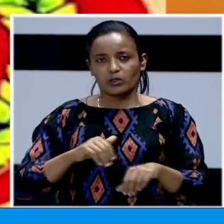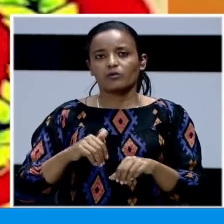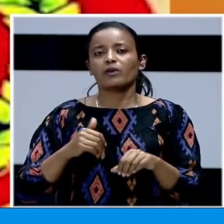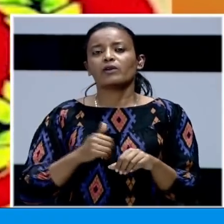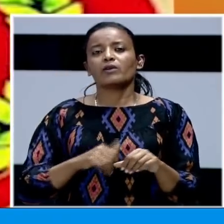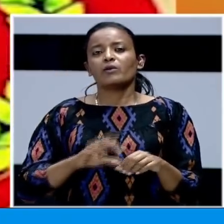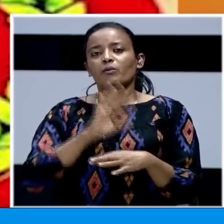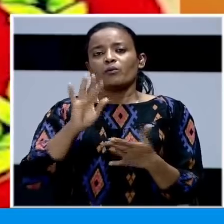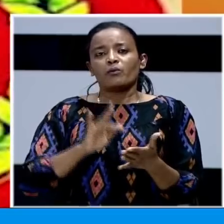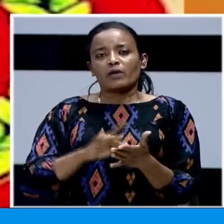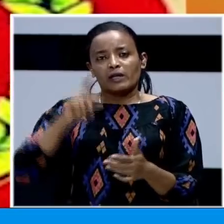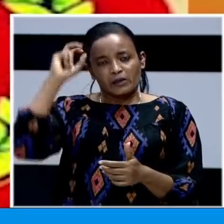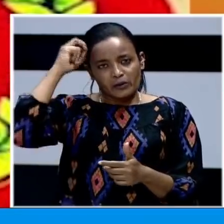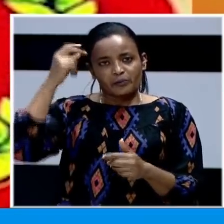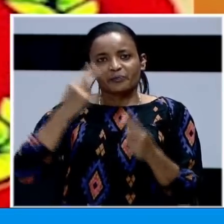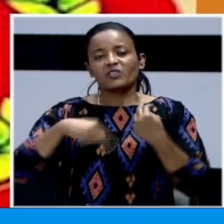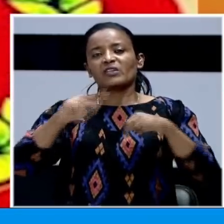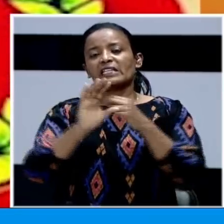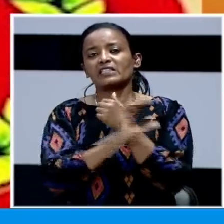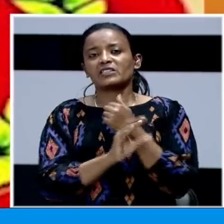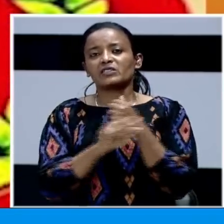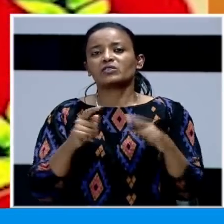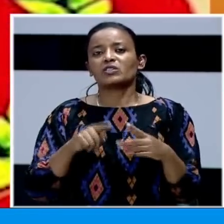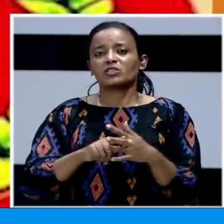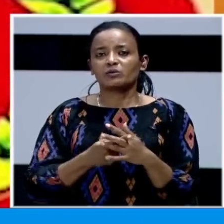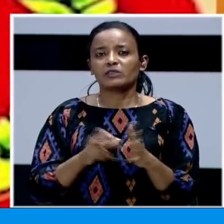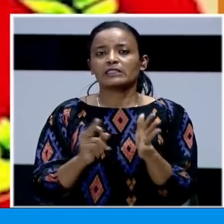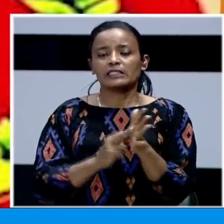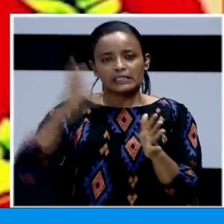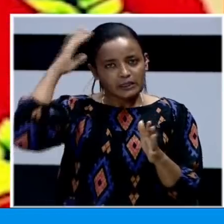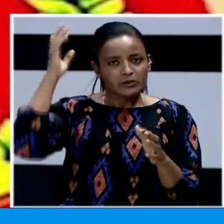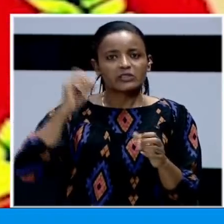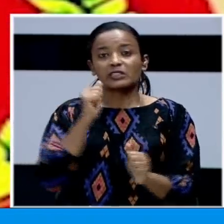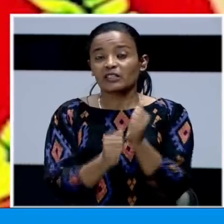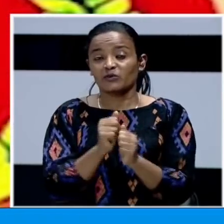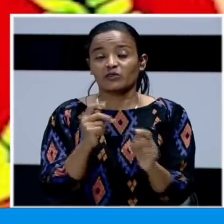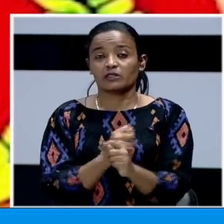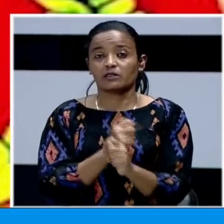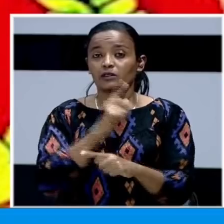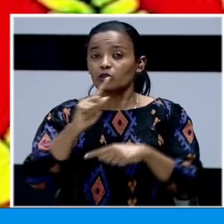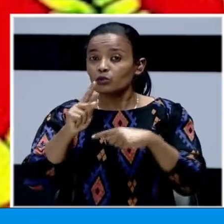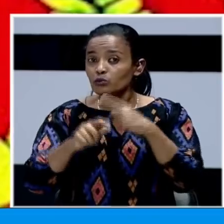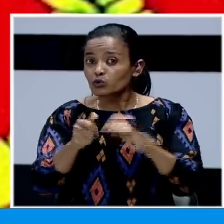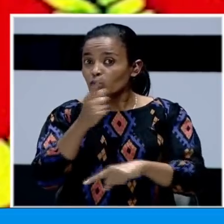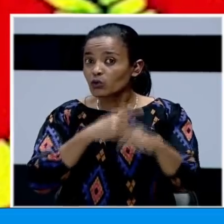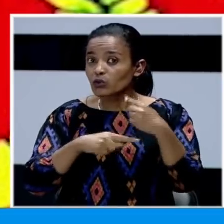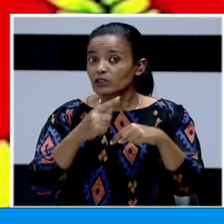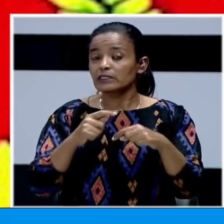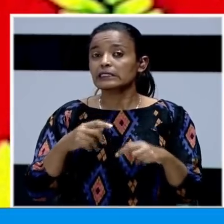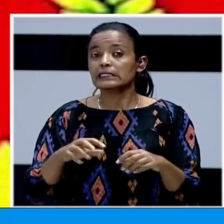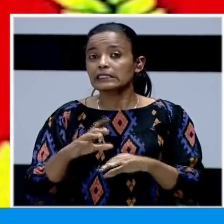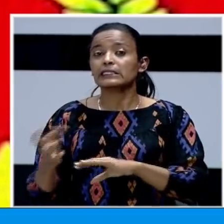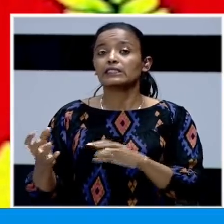كوميتي وحاتنا أولات بيت مغرفة درشن هاجر نادمام تتجمير زولو حق منقست ناي مفراس تقوار كسعوو زخ الهاجر ناي مفراس